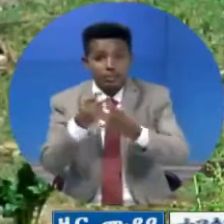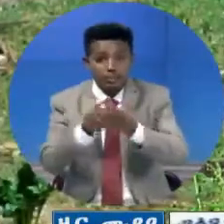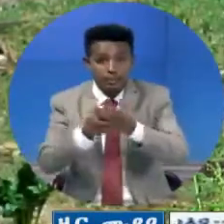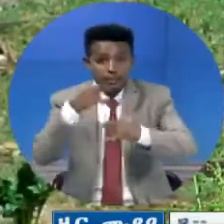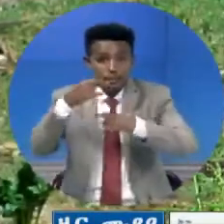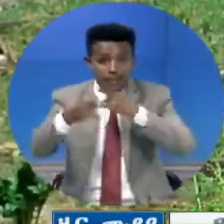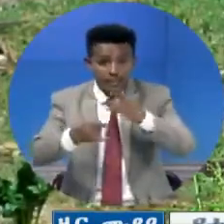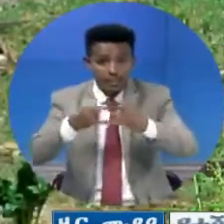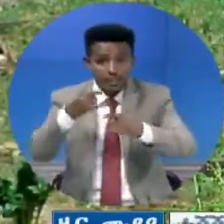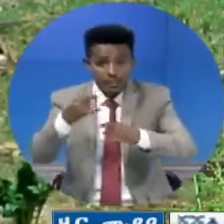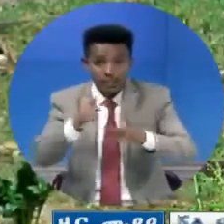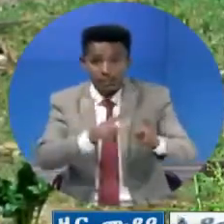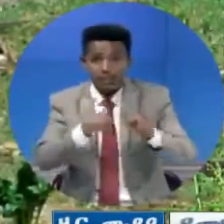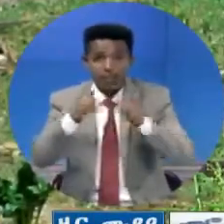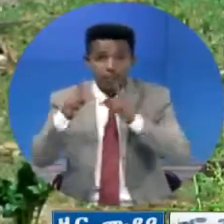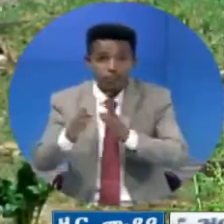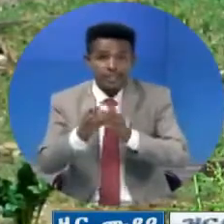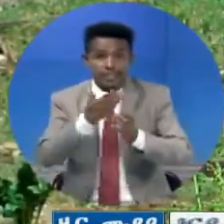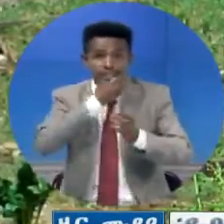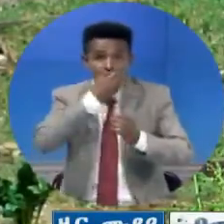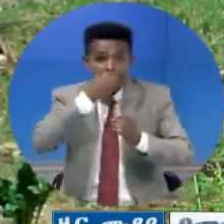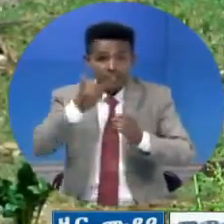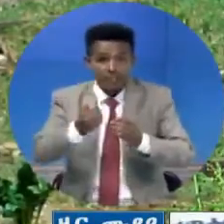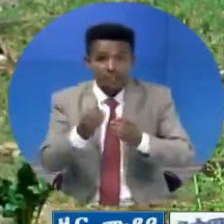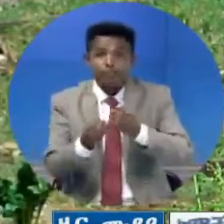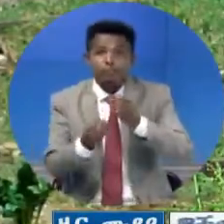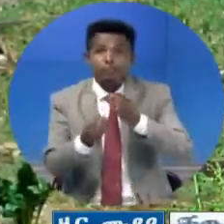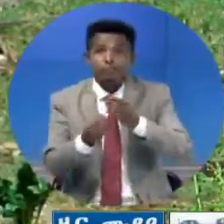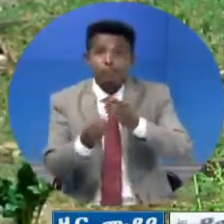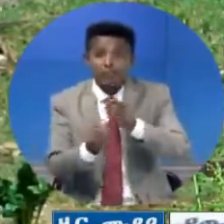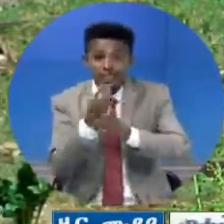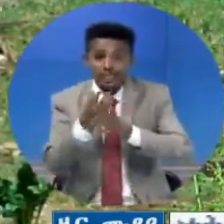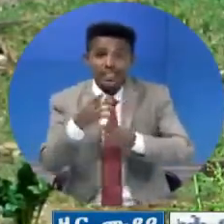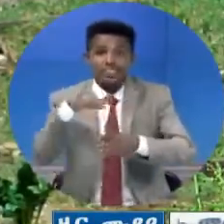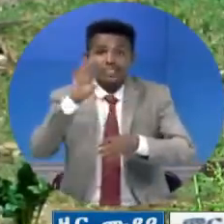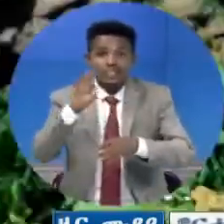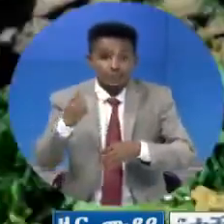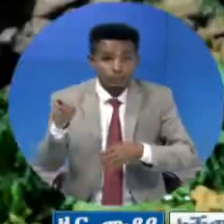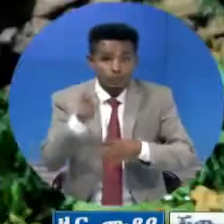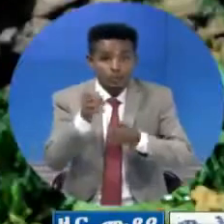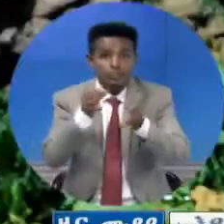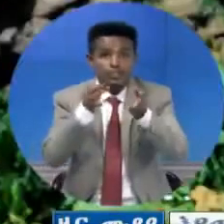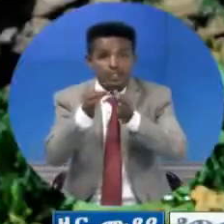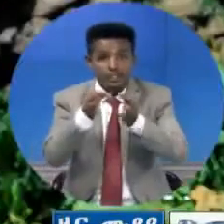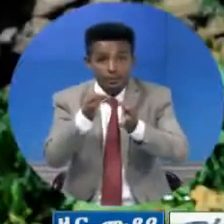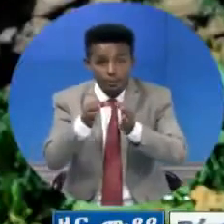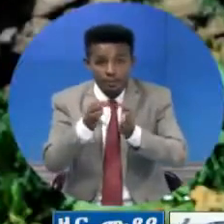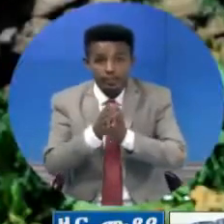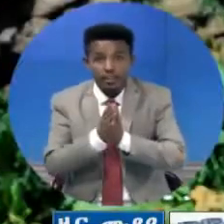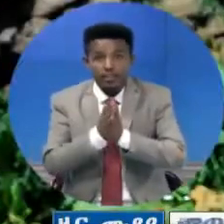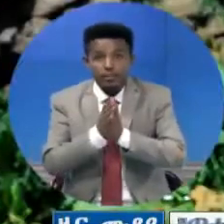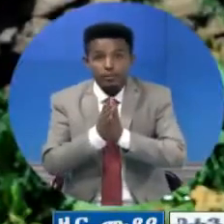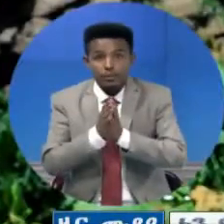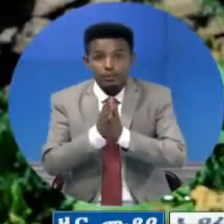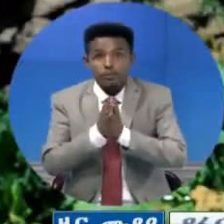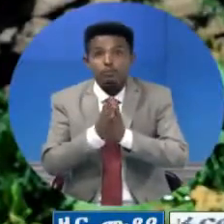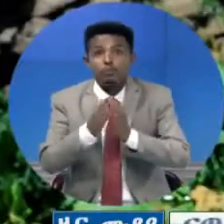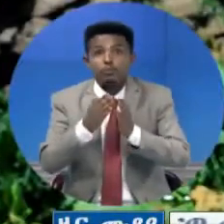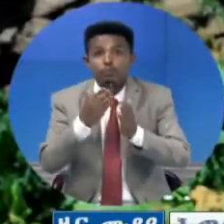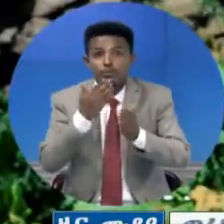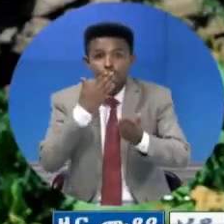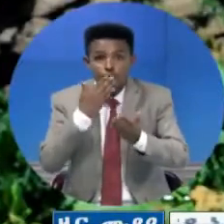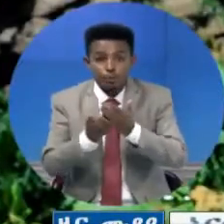ለወተት ላሞቻቸው ተስማሚና የተሻለ የወተት ምርት እያስገኘላቸው መሆኑን ተናግረዋል። ጥሩ ጥቅም አለው። እኔ በጣም ነው ደስ